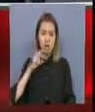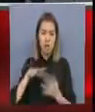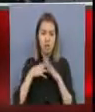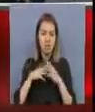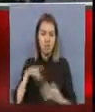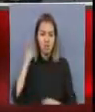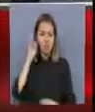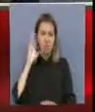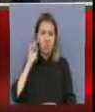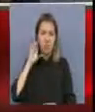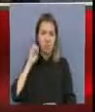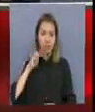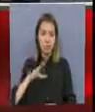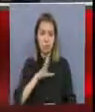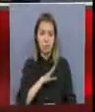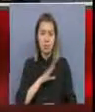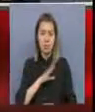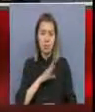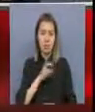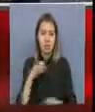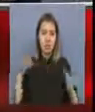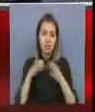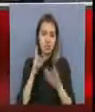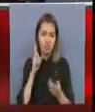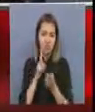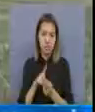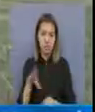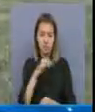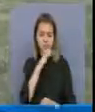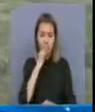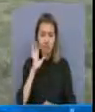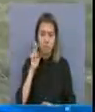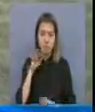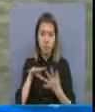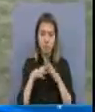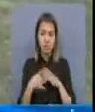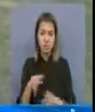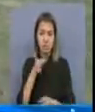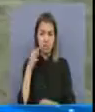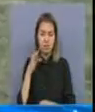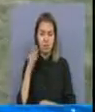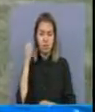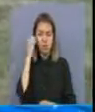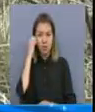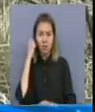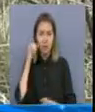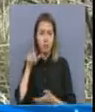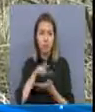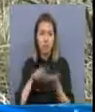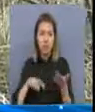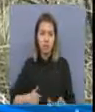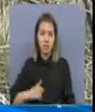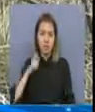ауданындағы ежелгі Қойтас мамыр жайлауында бас қосты. Біржан Сал ауданы ежелден ақындар мен батырлардың елі. Шұқан